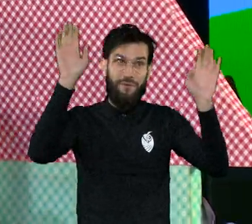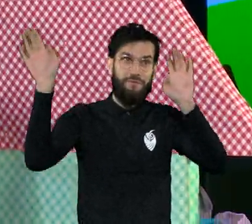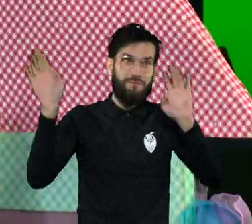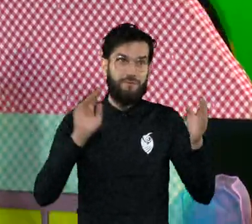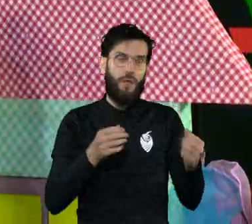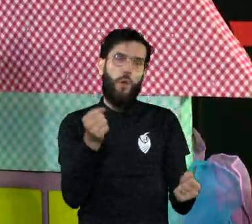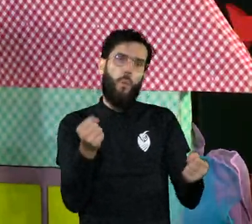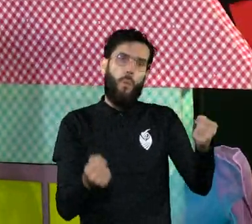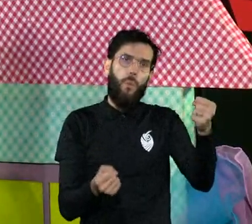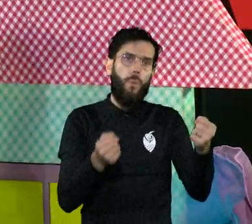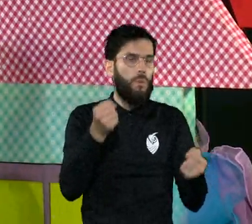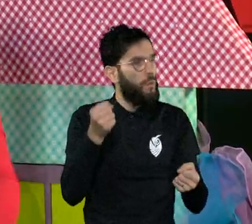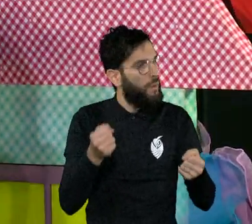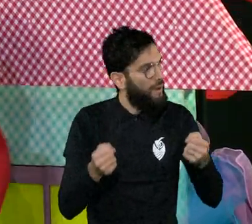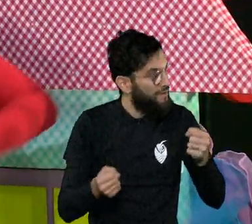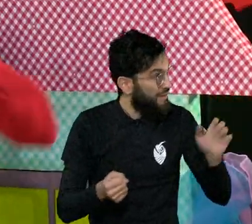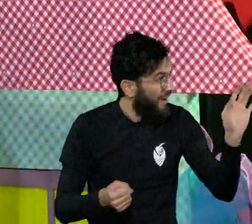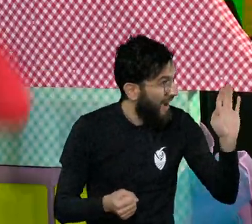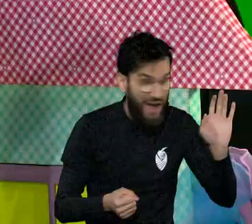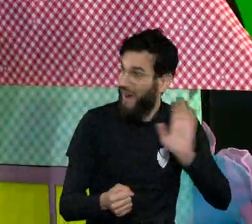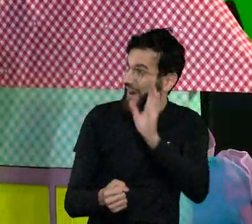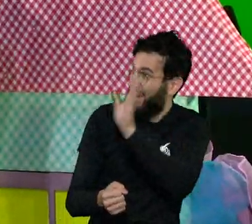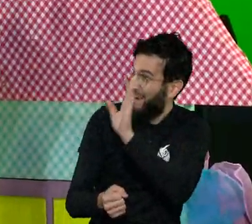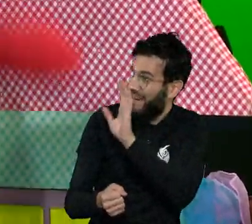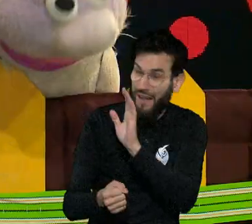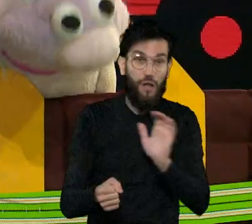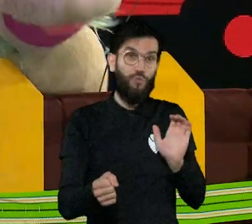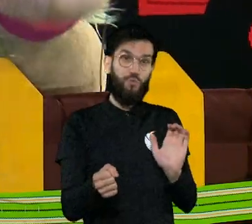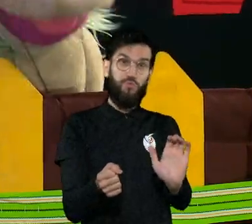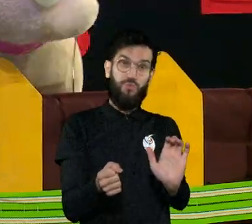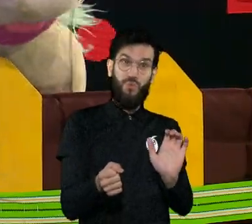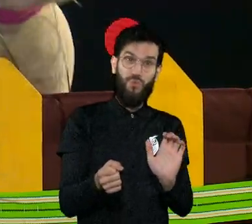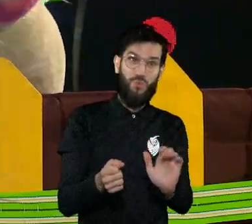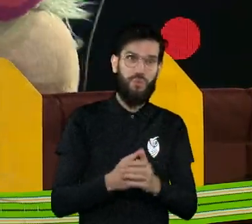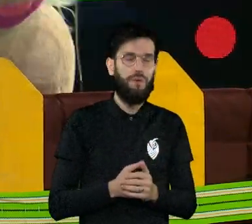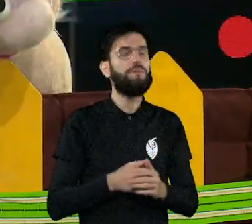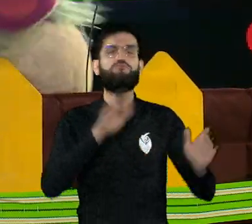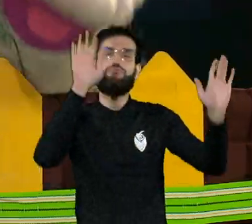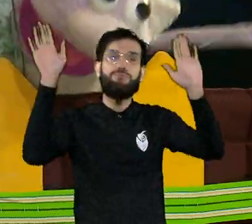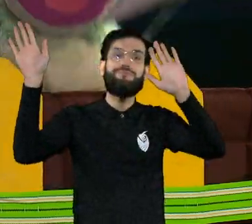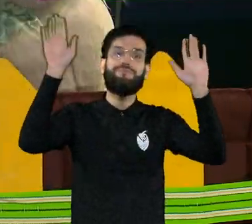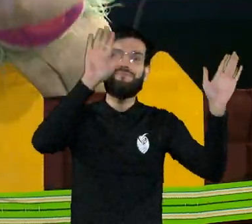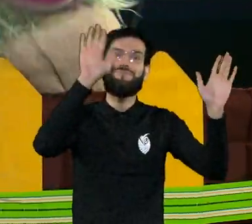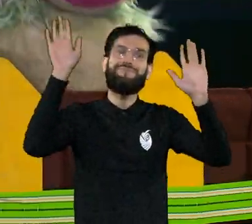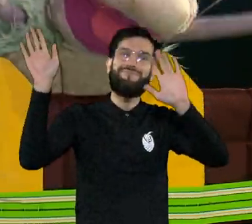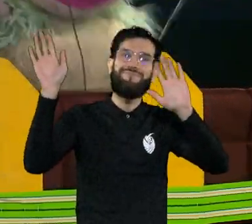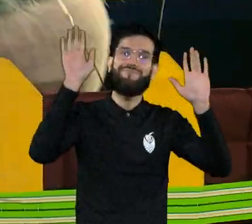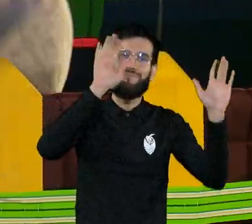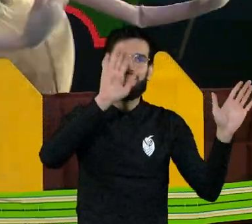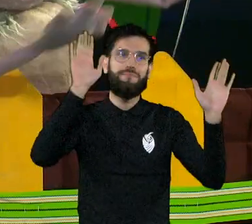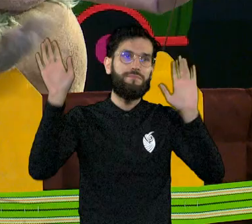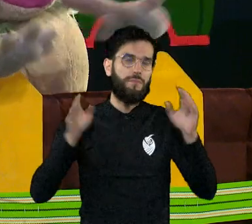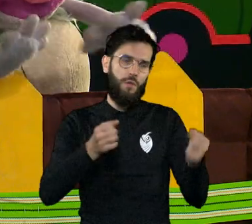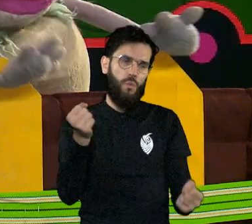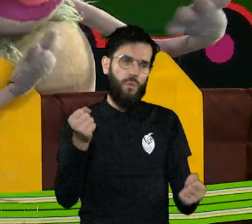kamoši. Otoč volant, zatrú hlasno, šofér je šéf najväčší. Ruky hore, idú auta, naši veľkí